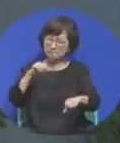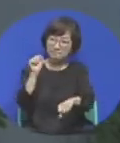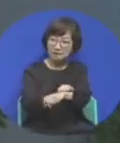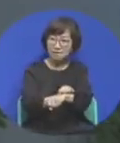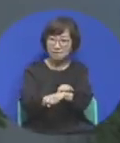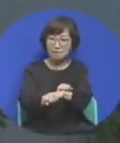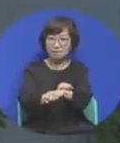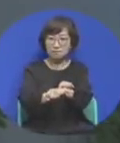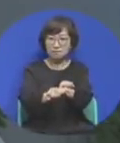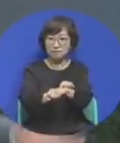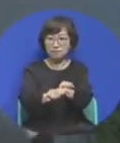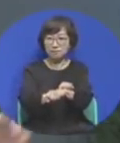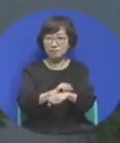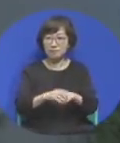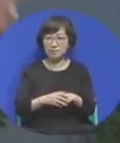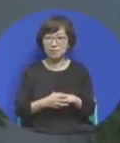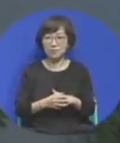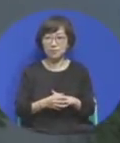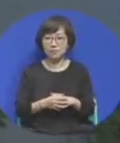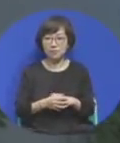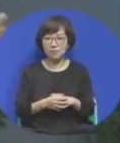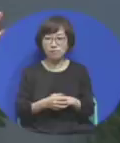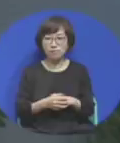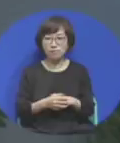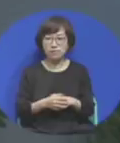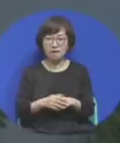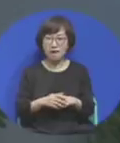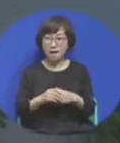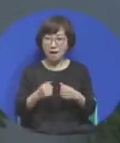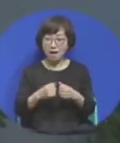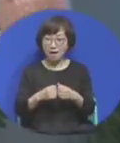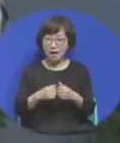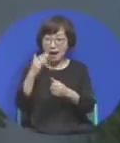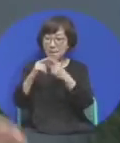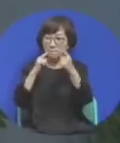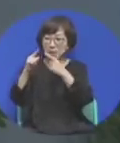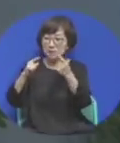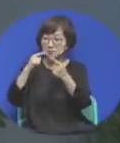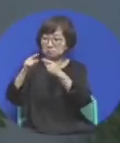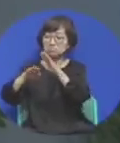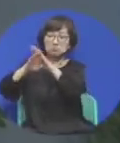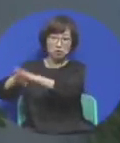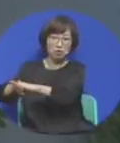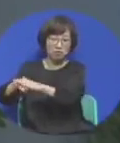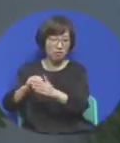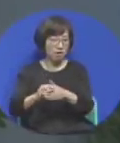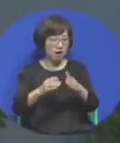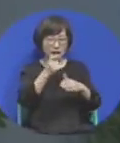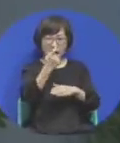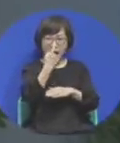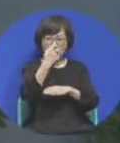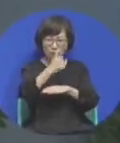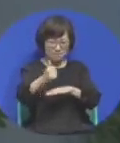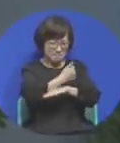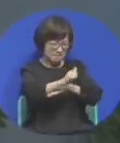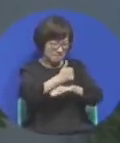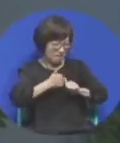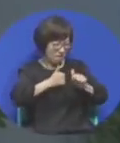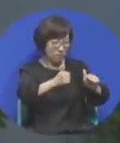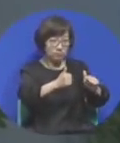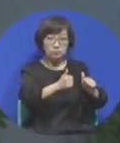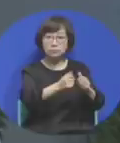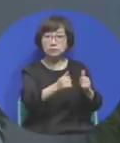뭐 학원이니 뭐니 어디 공부하면 돼. 공부 1등 못 하잖아. 걔들 메시지 붙잡은 데 공부 1등 하고 있어요. These students spend all their time at these cram schools